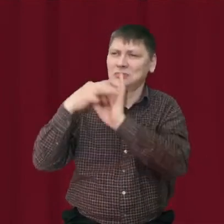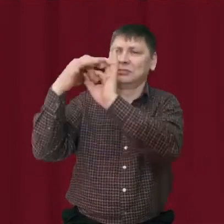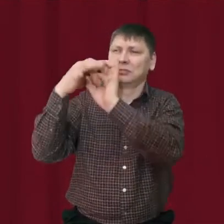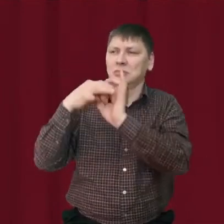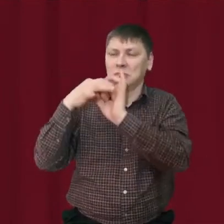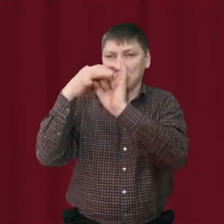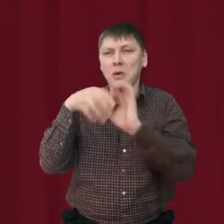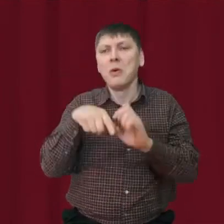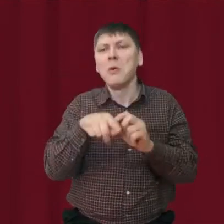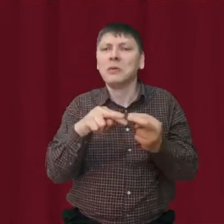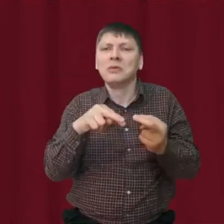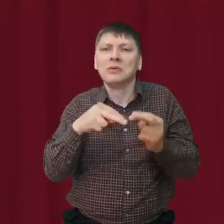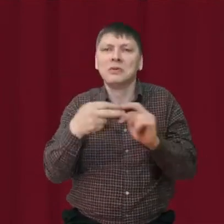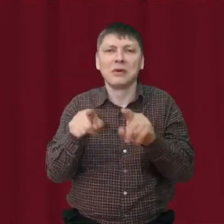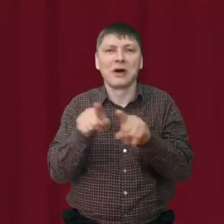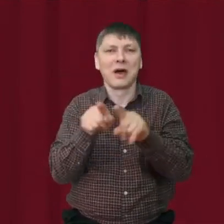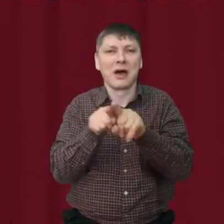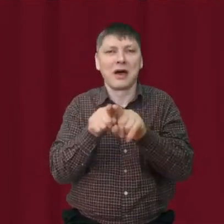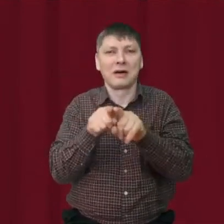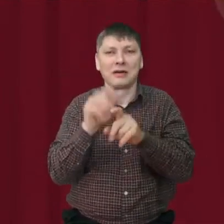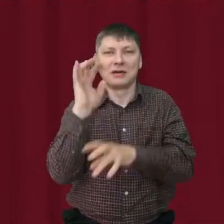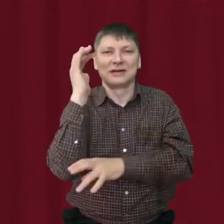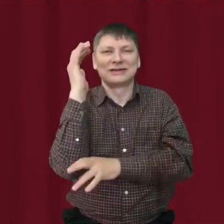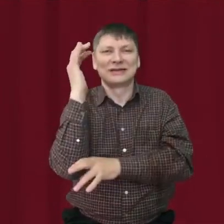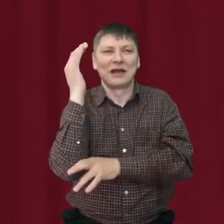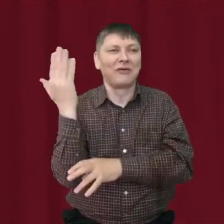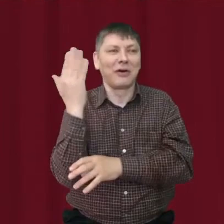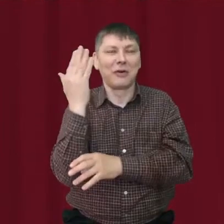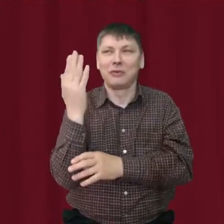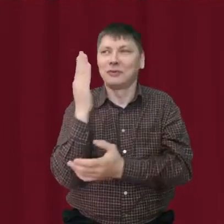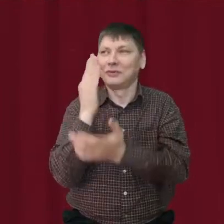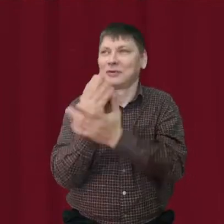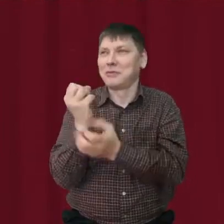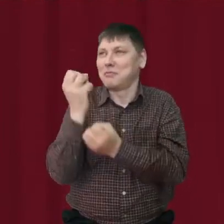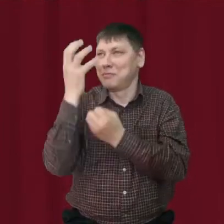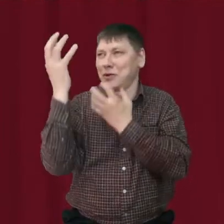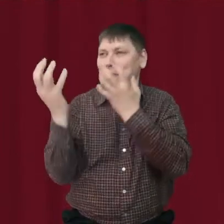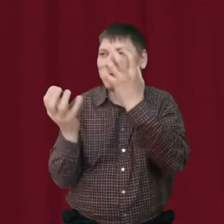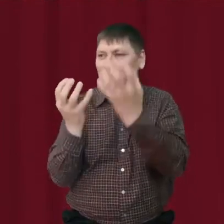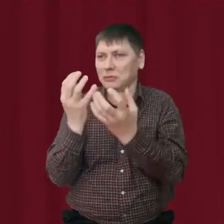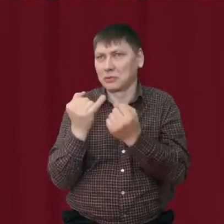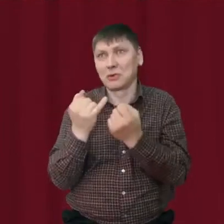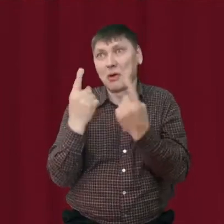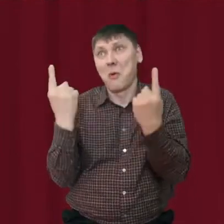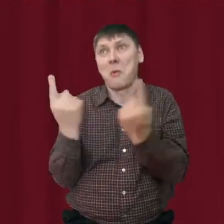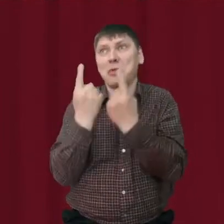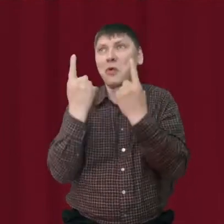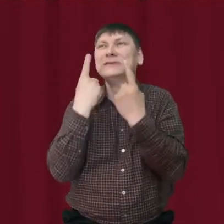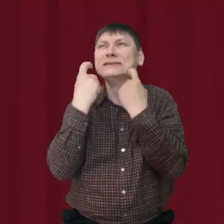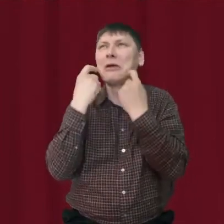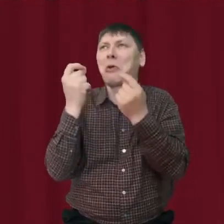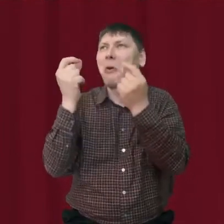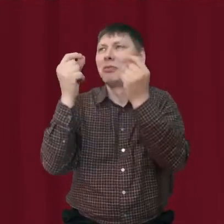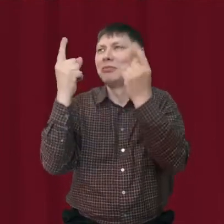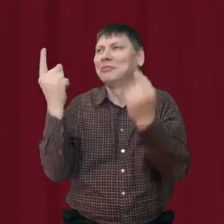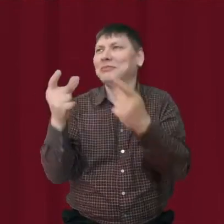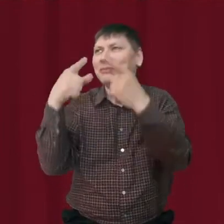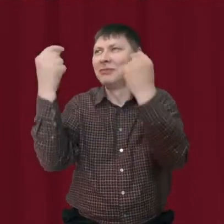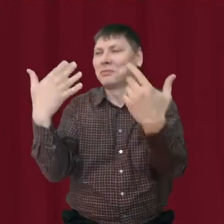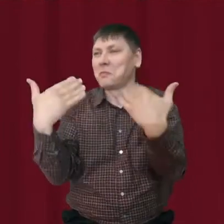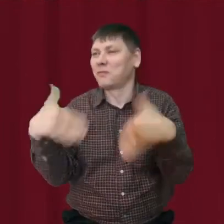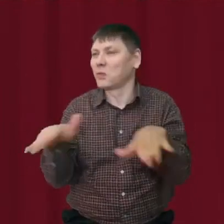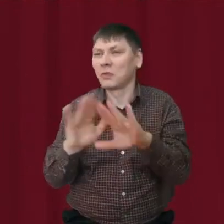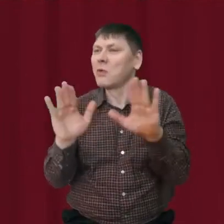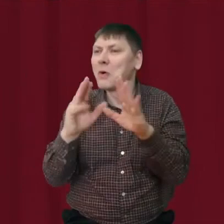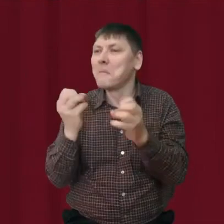или становится как образ плодоносящим деревом, не просто зеленым, но приносящим плоды. В